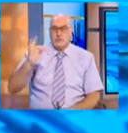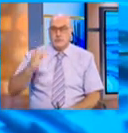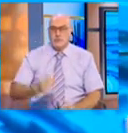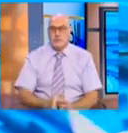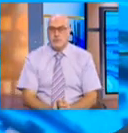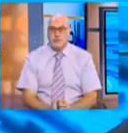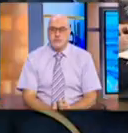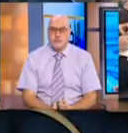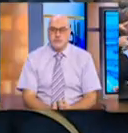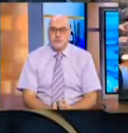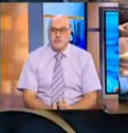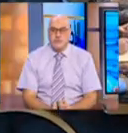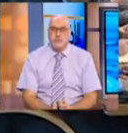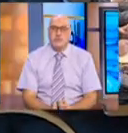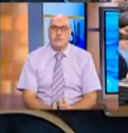تبون.